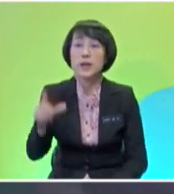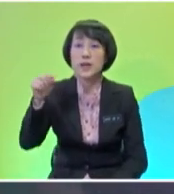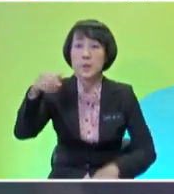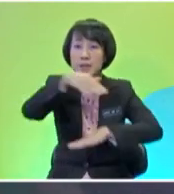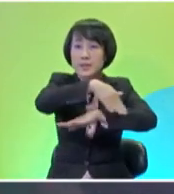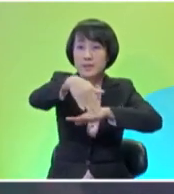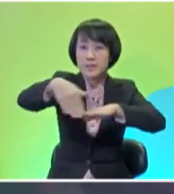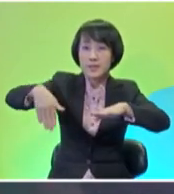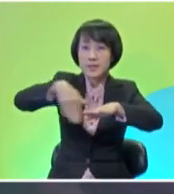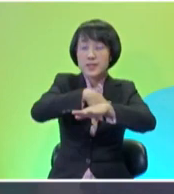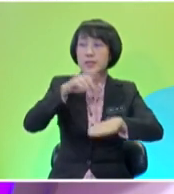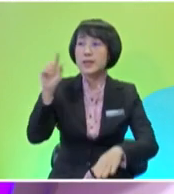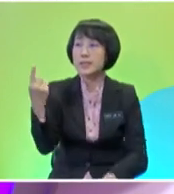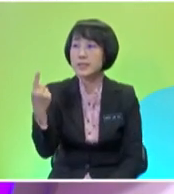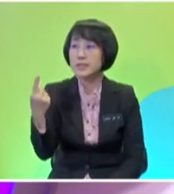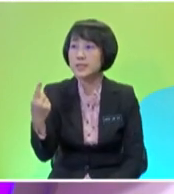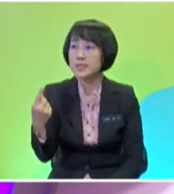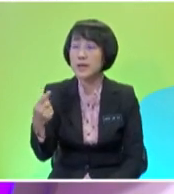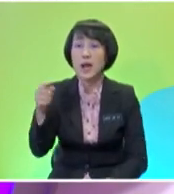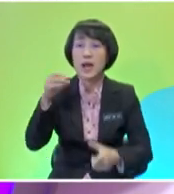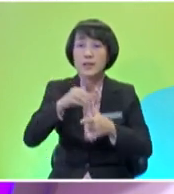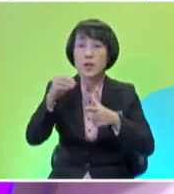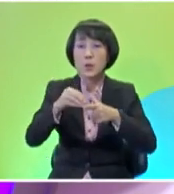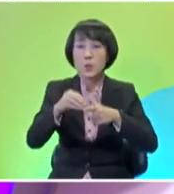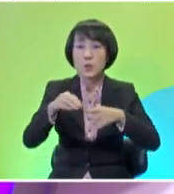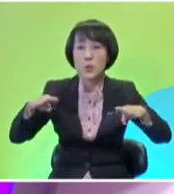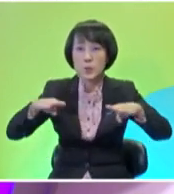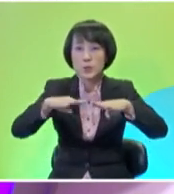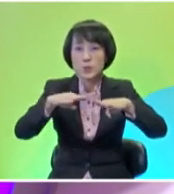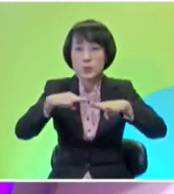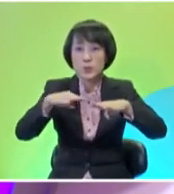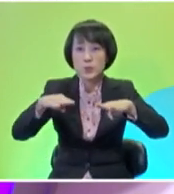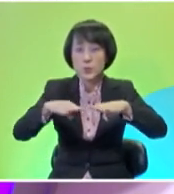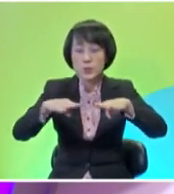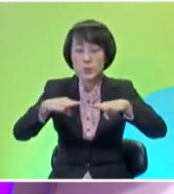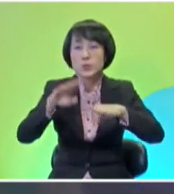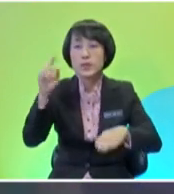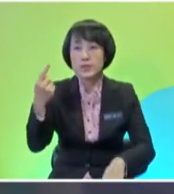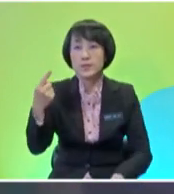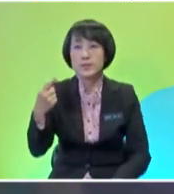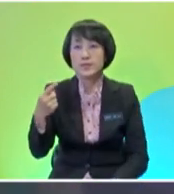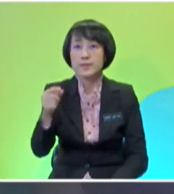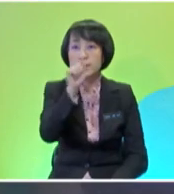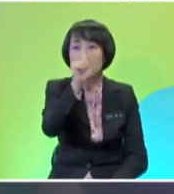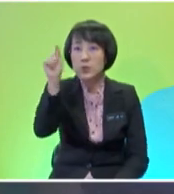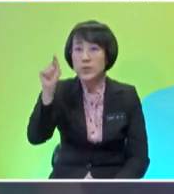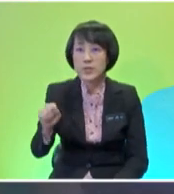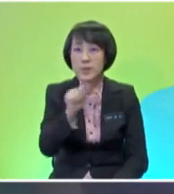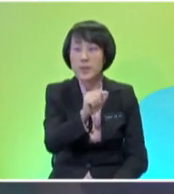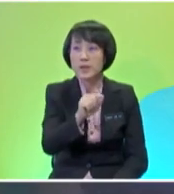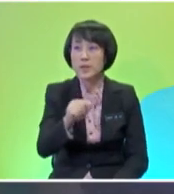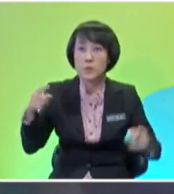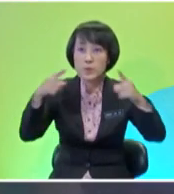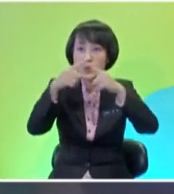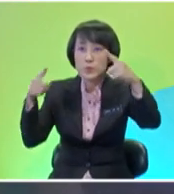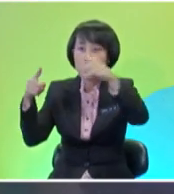sahaja. Maksudnya ataupun bucu sahaja. Kalau nak bucu 1 2 3 4 pun boleh. Okey. Tapi untuk sekarang ni cikgu, Ifan cuba